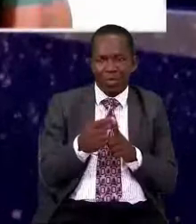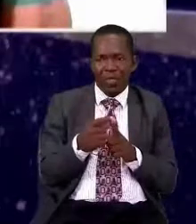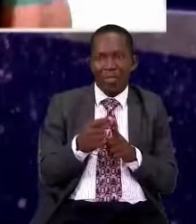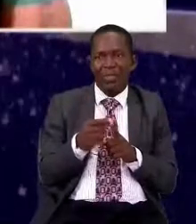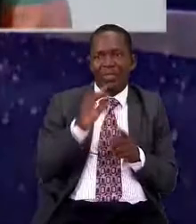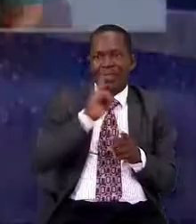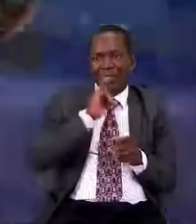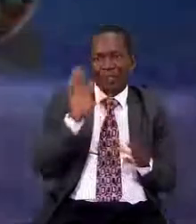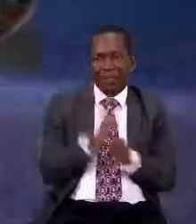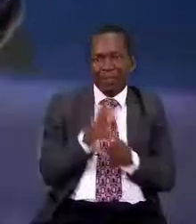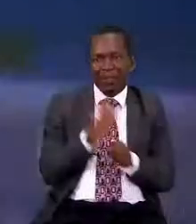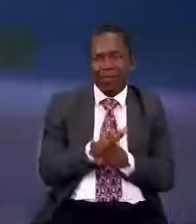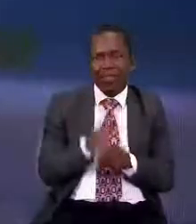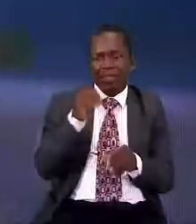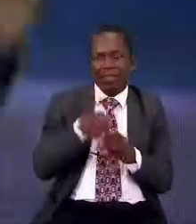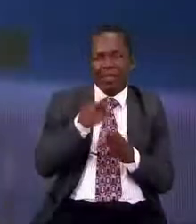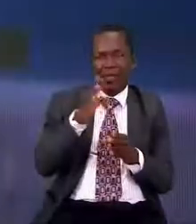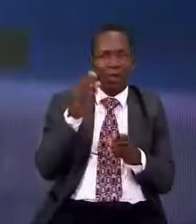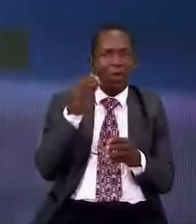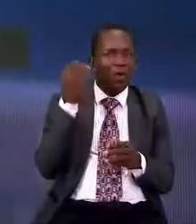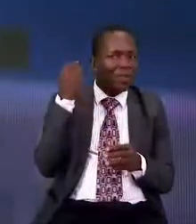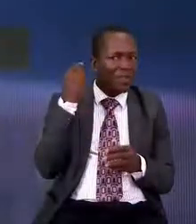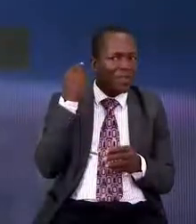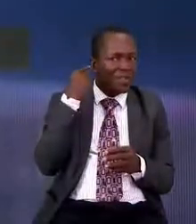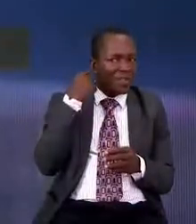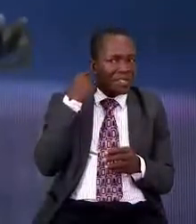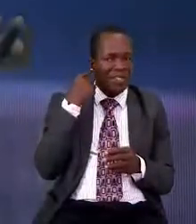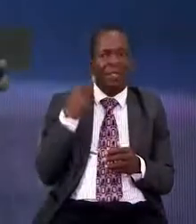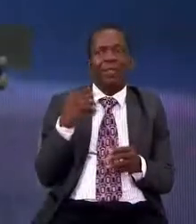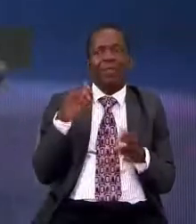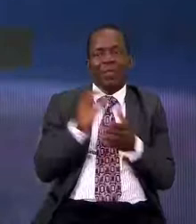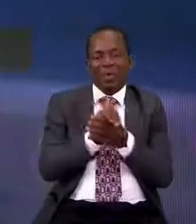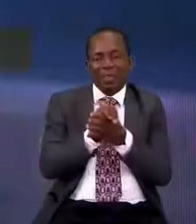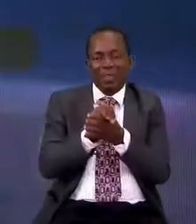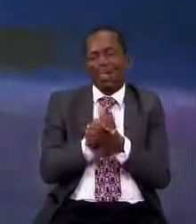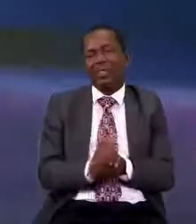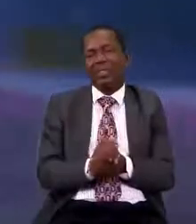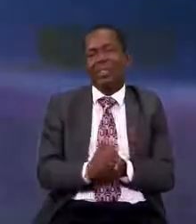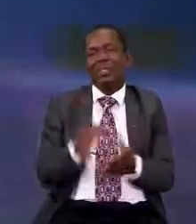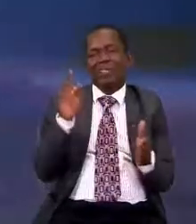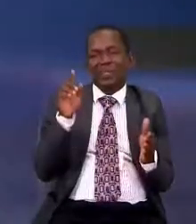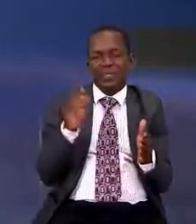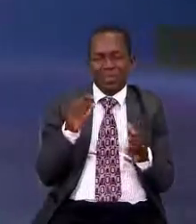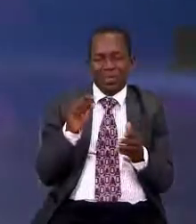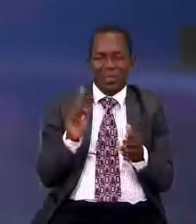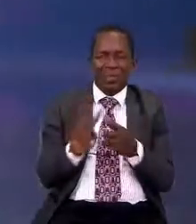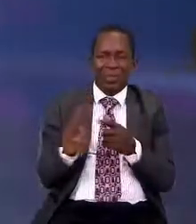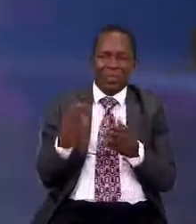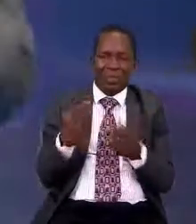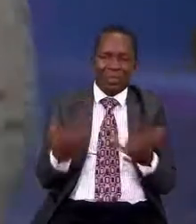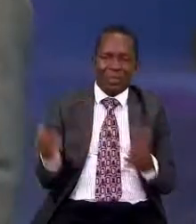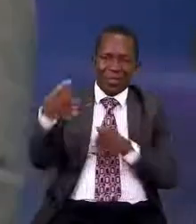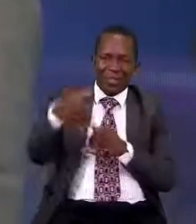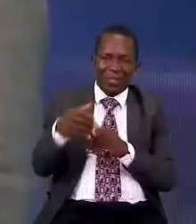Félicitations à vous, c'est votre jour. Il va ôter tous vos péchés. Voici votre jour. Il